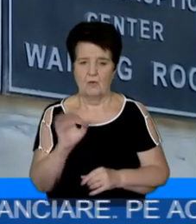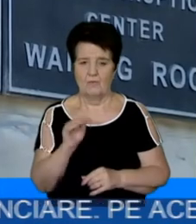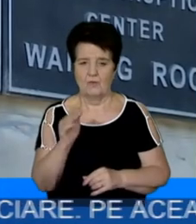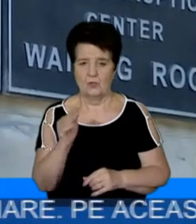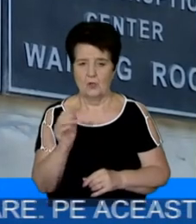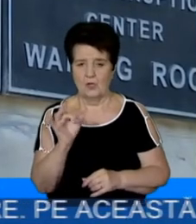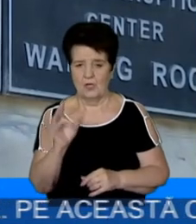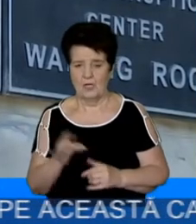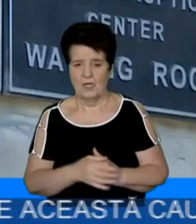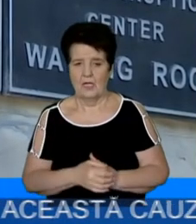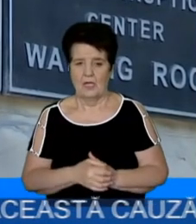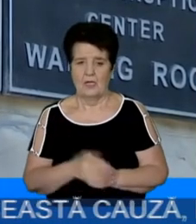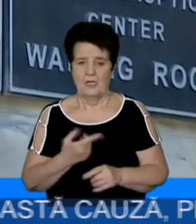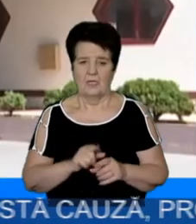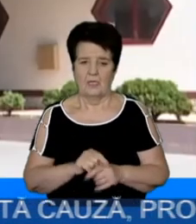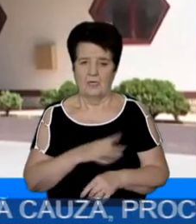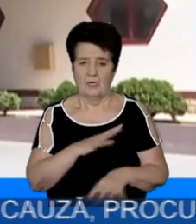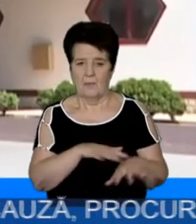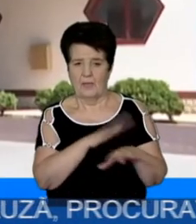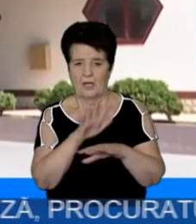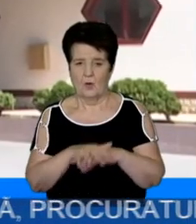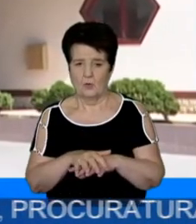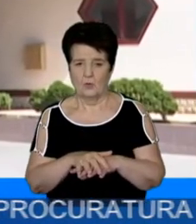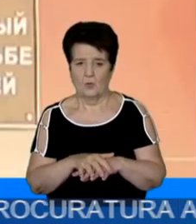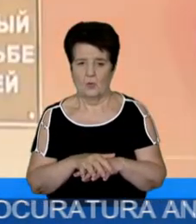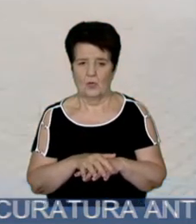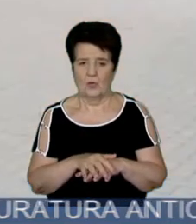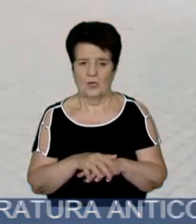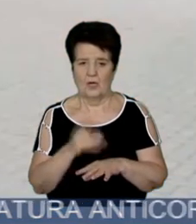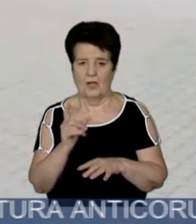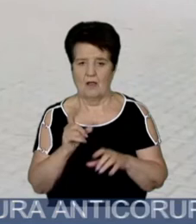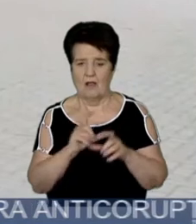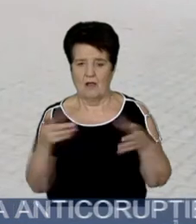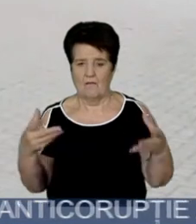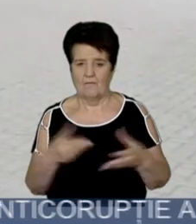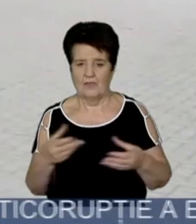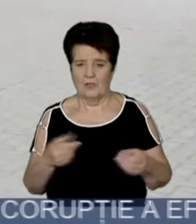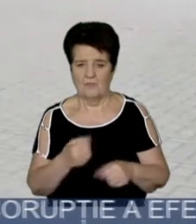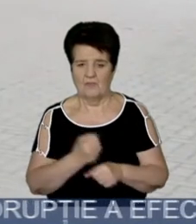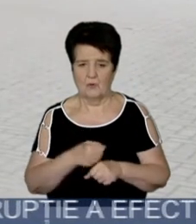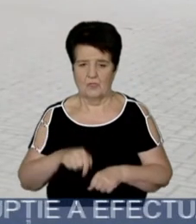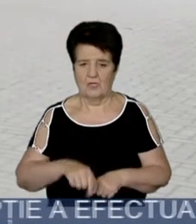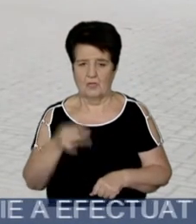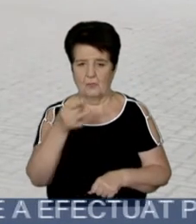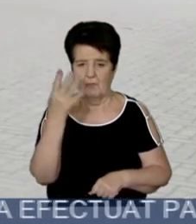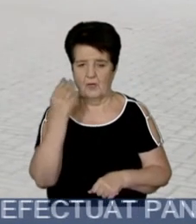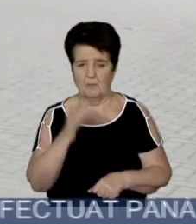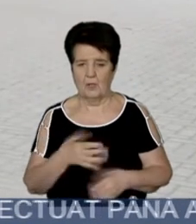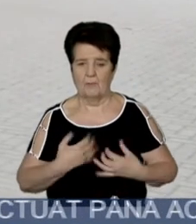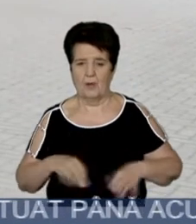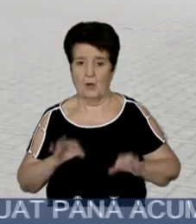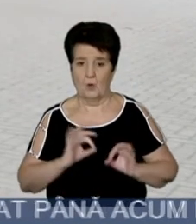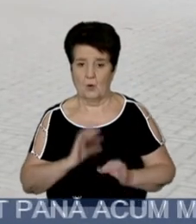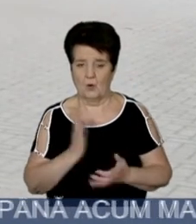ulterior transferați pe conturile ale unor firme căpușe din Republica Moldova. Procurorii au